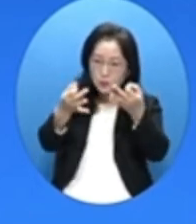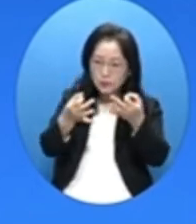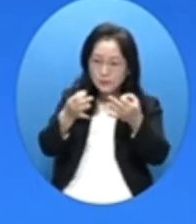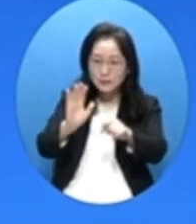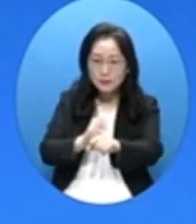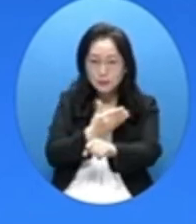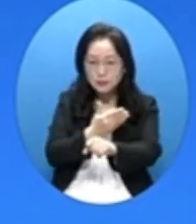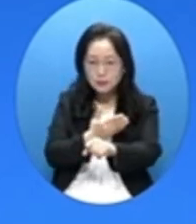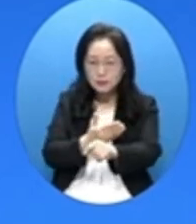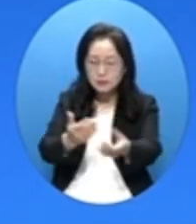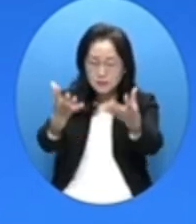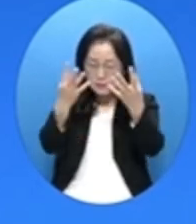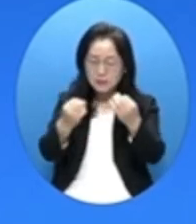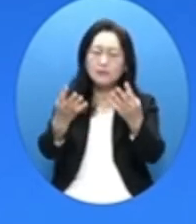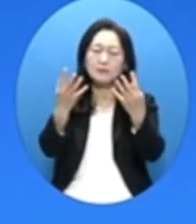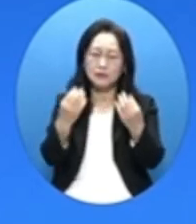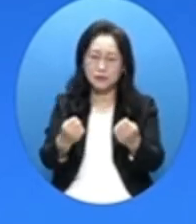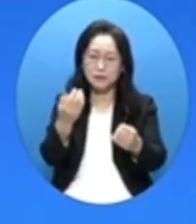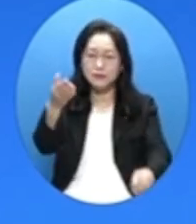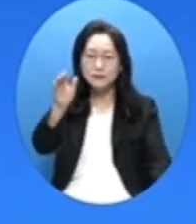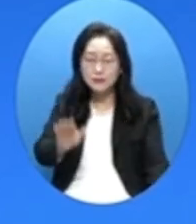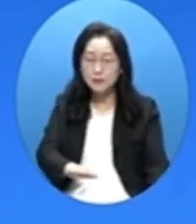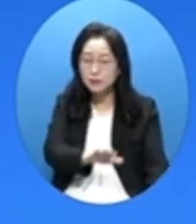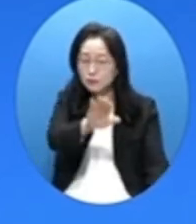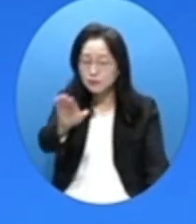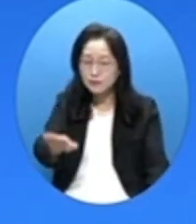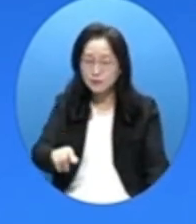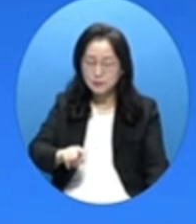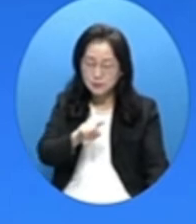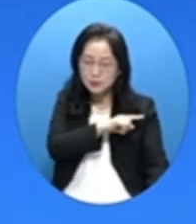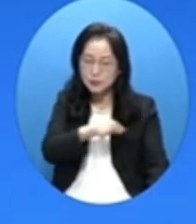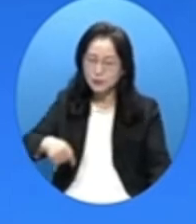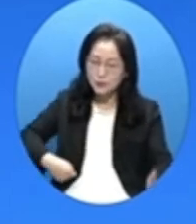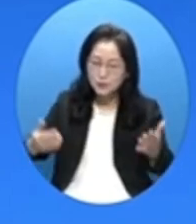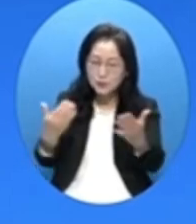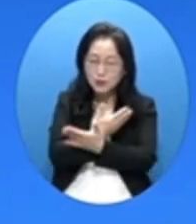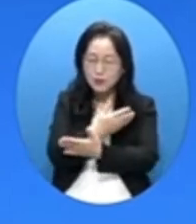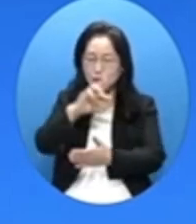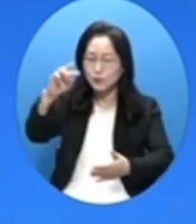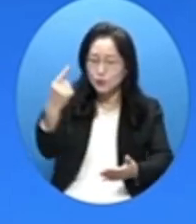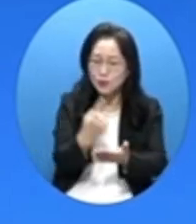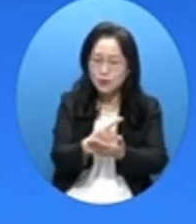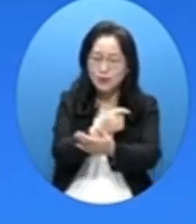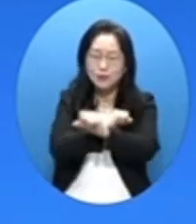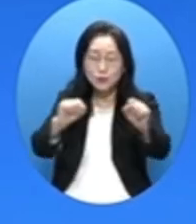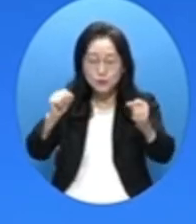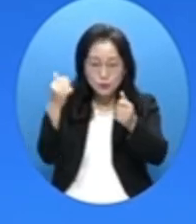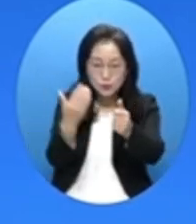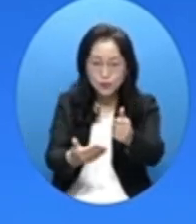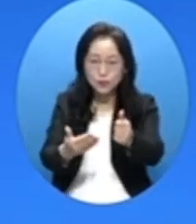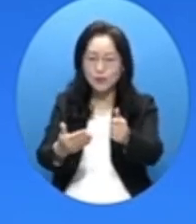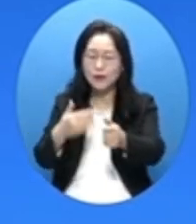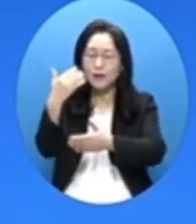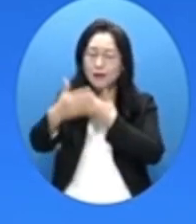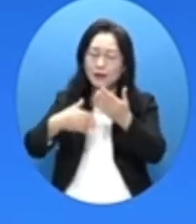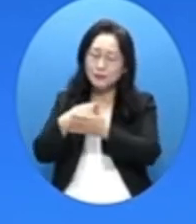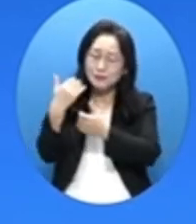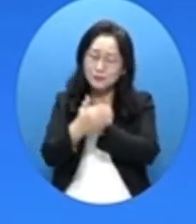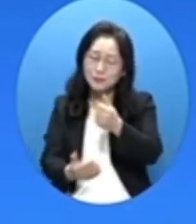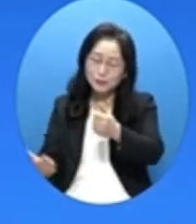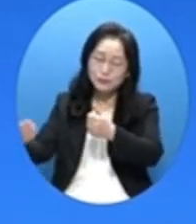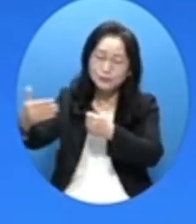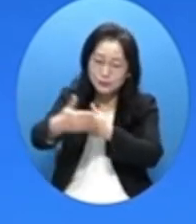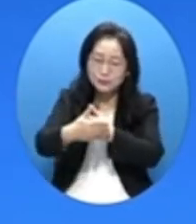모습이 너무나 많습니다 그러나 우리가 주 앞에 회개하고 돌아올 때마다 용서해 주시고 주님의 은혜의 품에 안아주시고